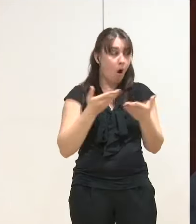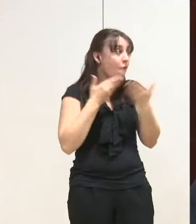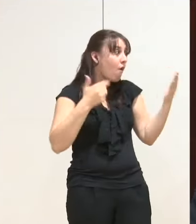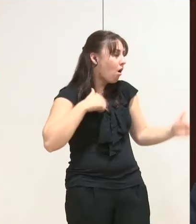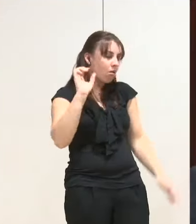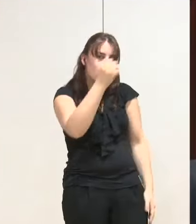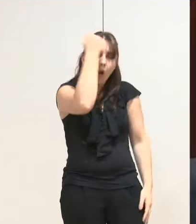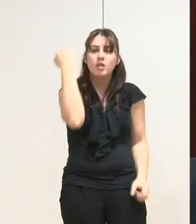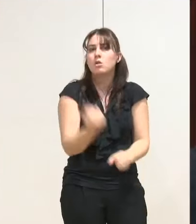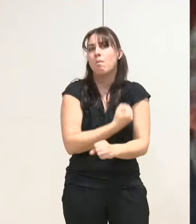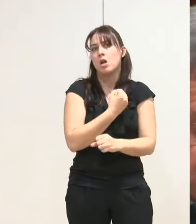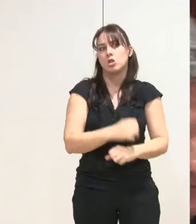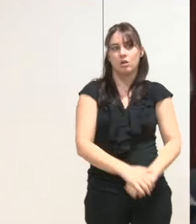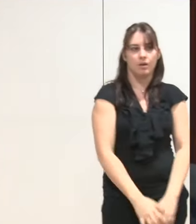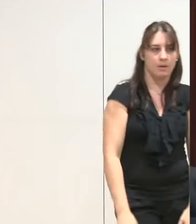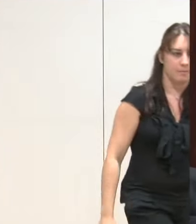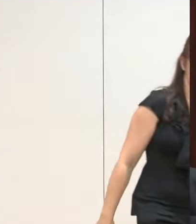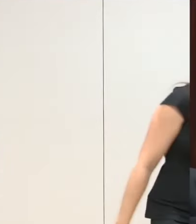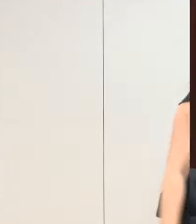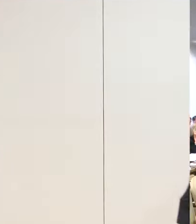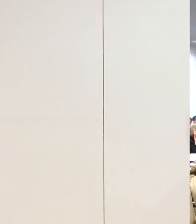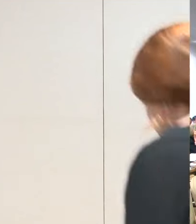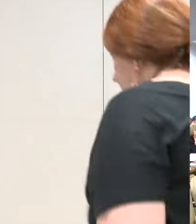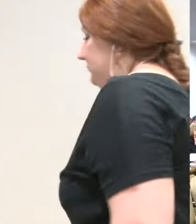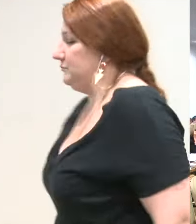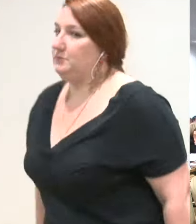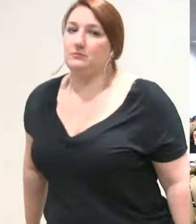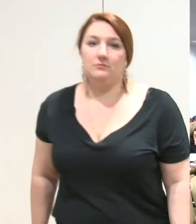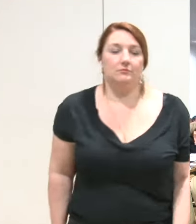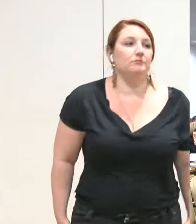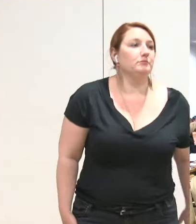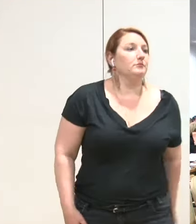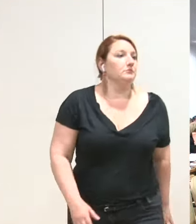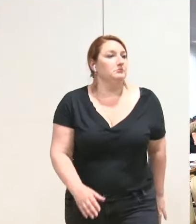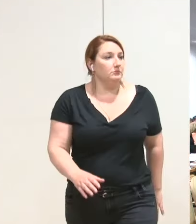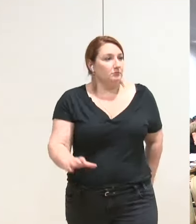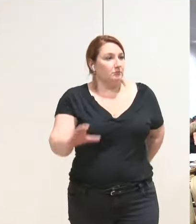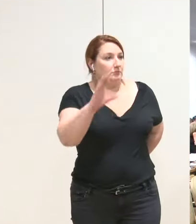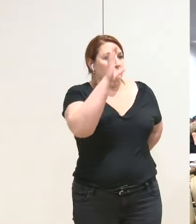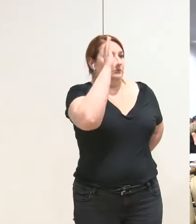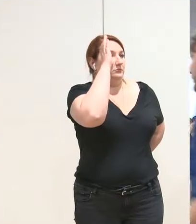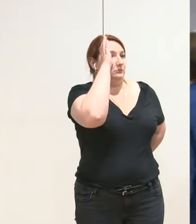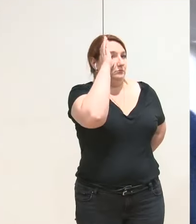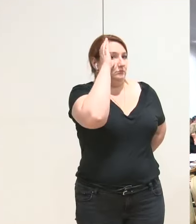le regrette c'est entendu monsieur chamussi